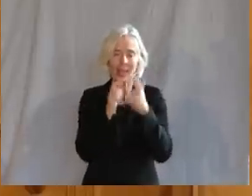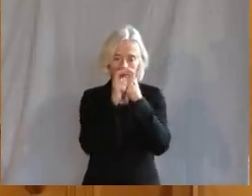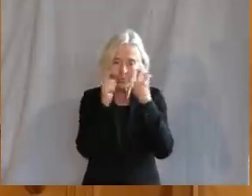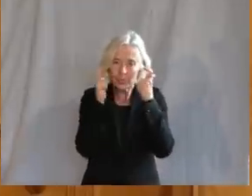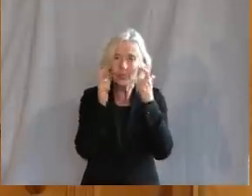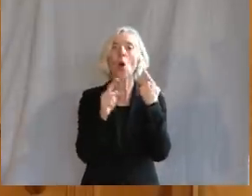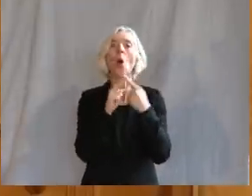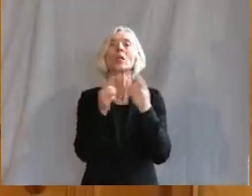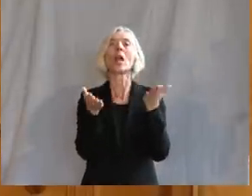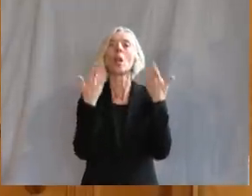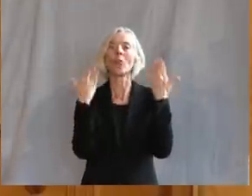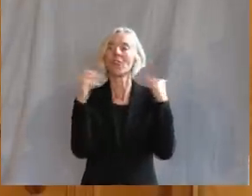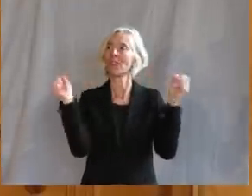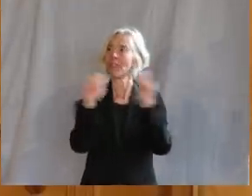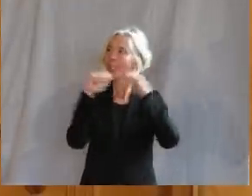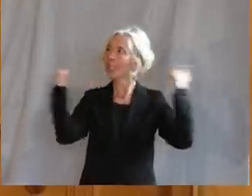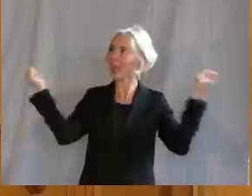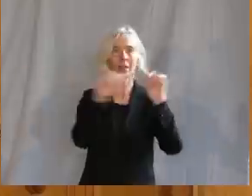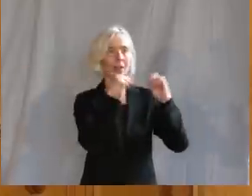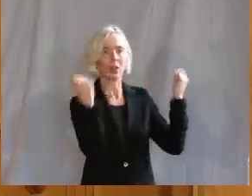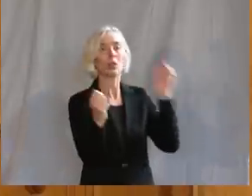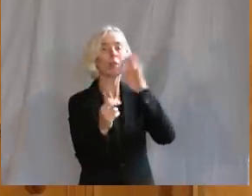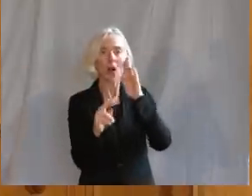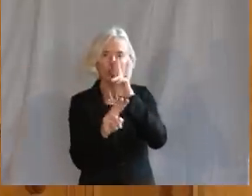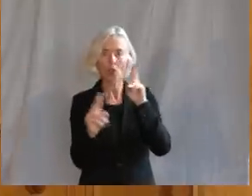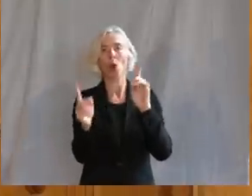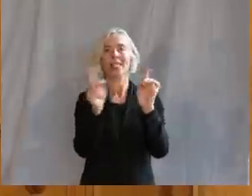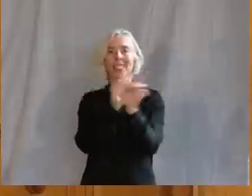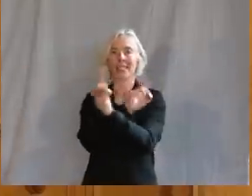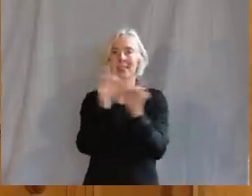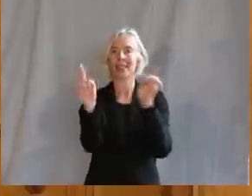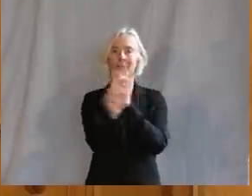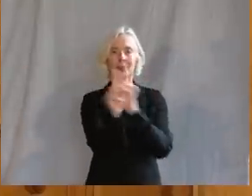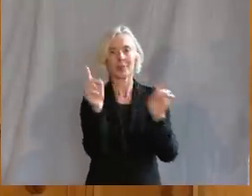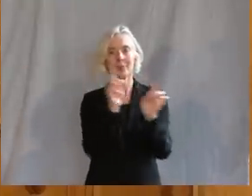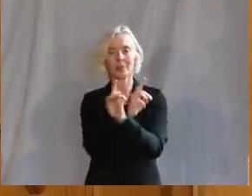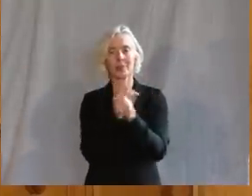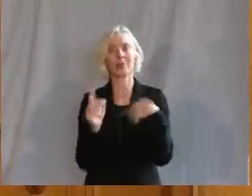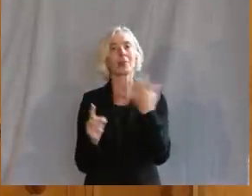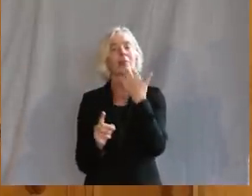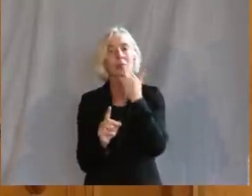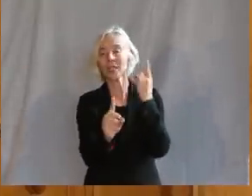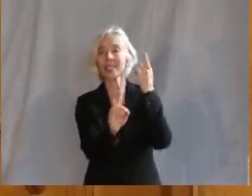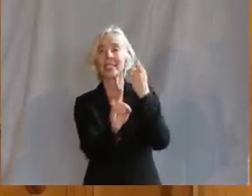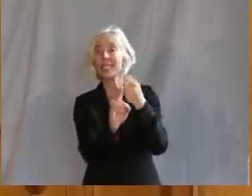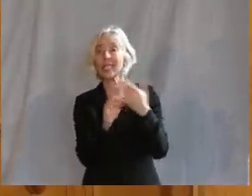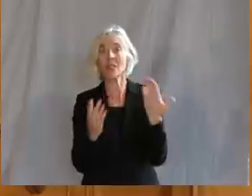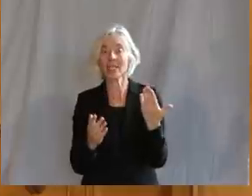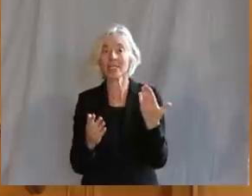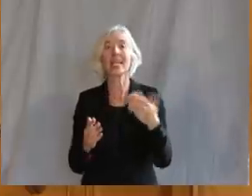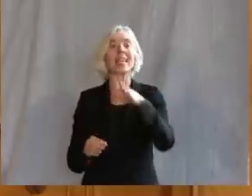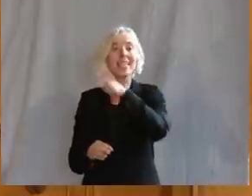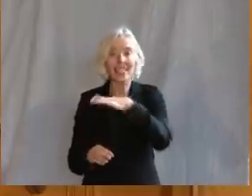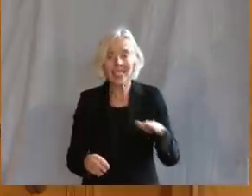ein. Gehen Sie achtsam miteinander um, denn wir wollen ja alle für unsere Kinder, Jugendlichen und Familien